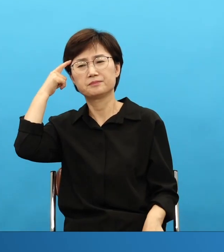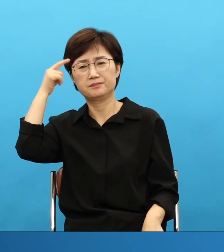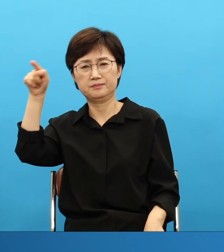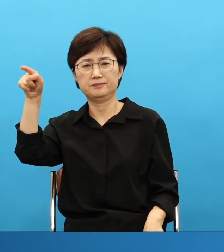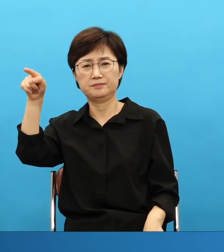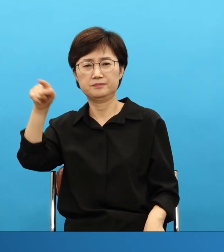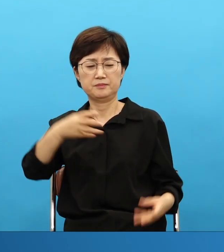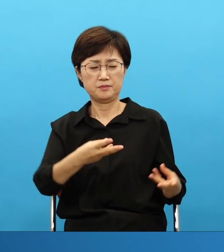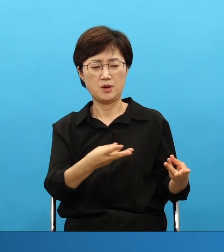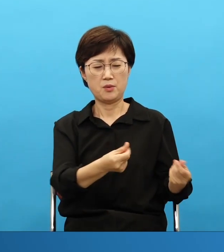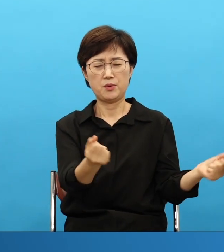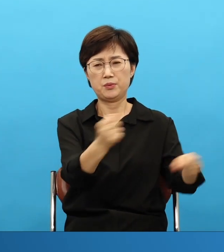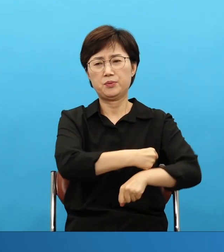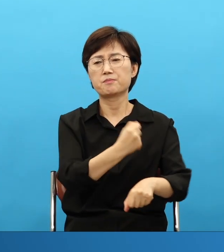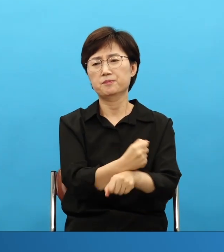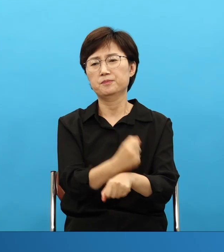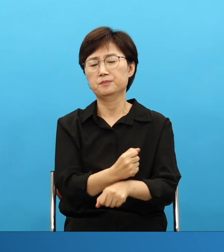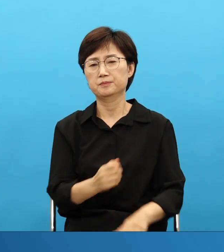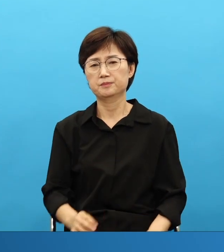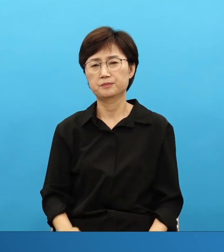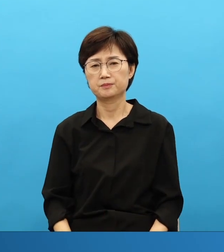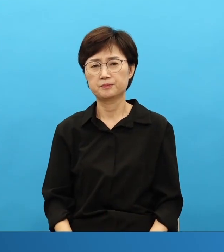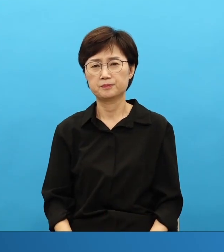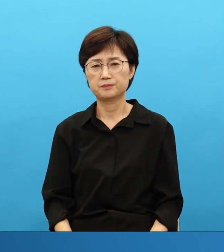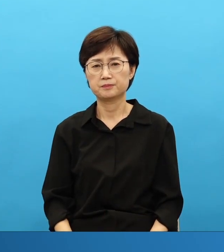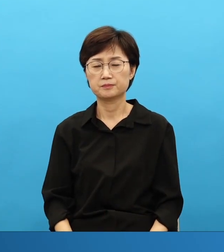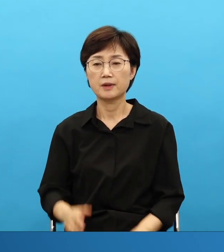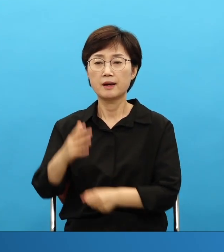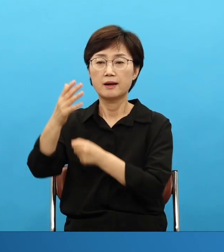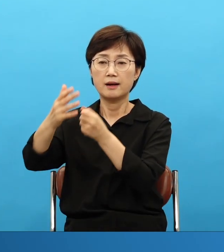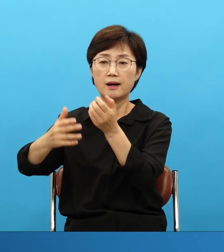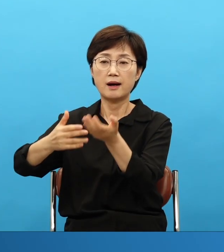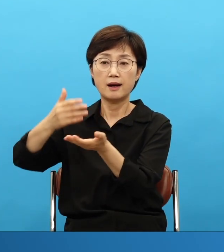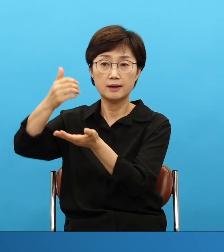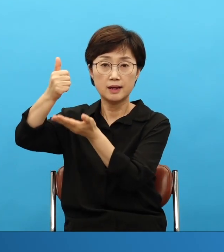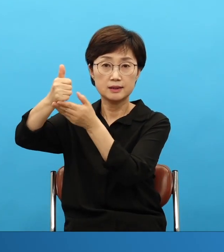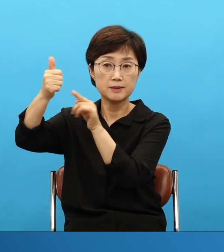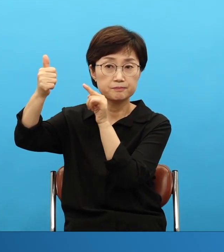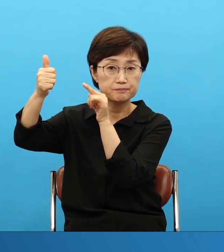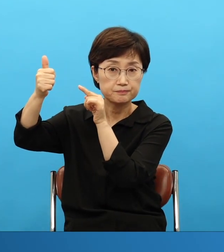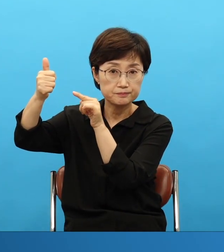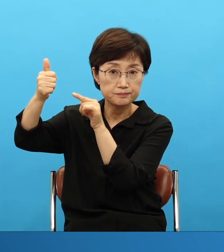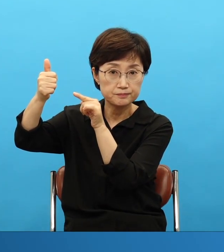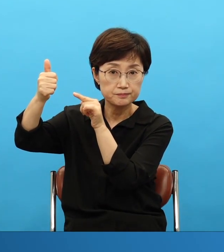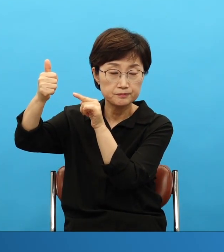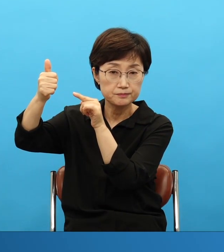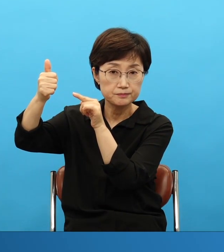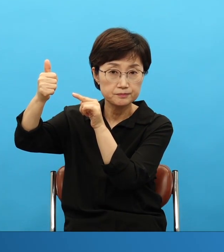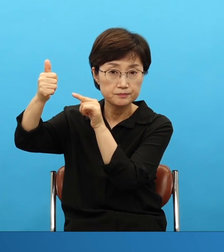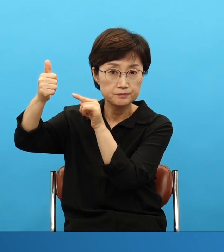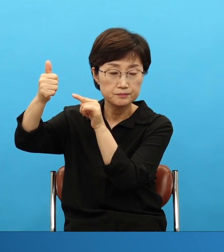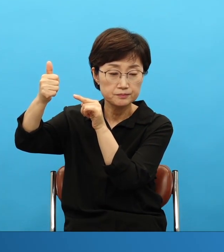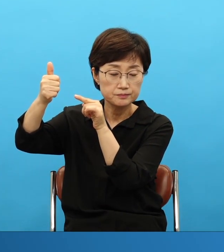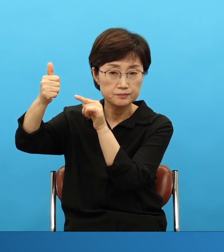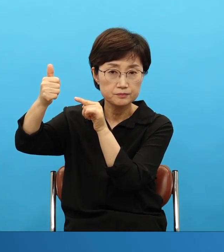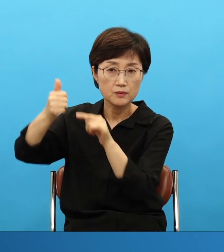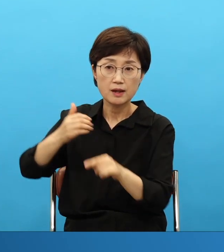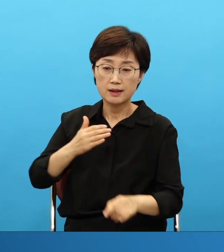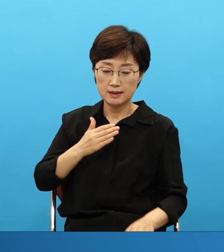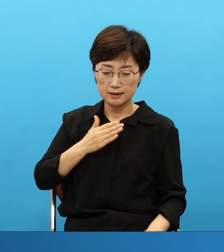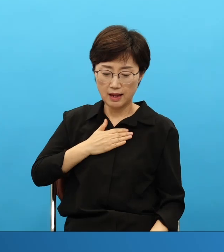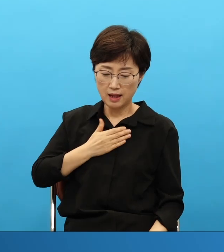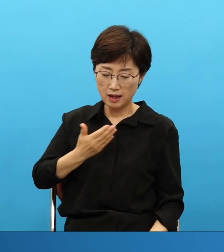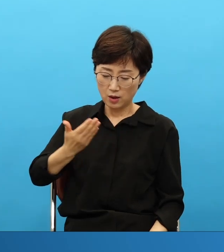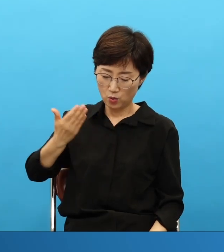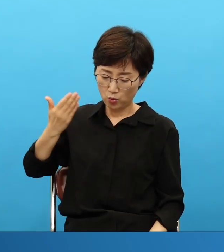아니냐 무슨 말씀입니까 하나님은 절대 없애지 못하는 과거의 운명을